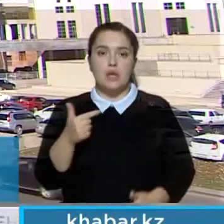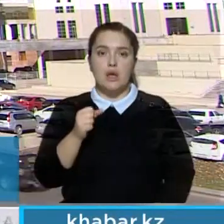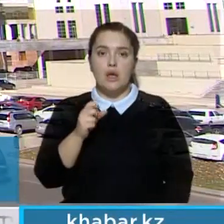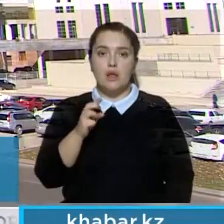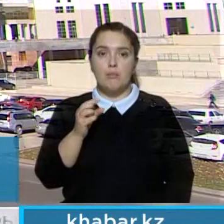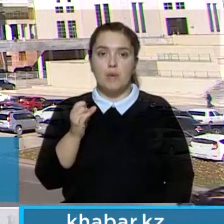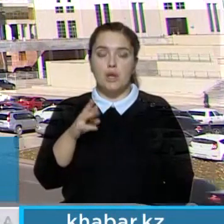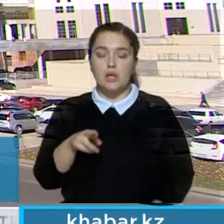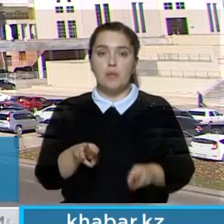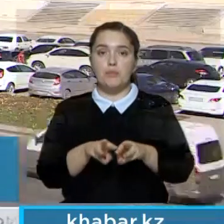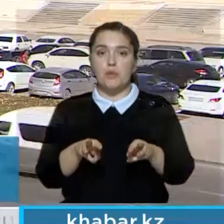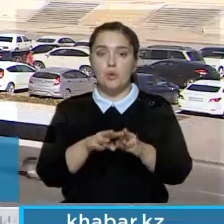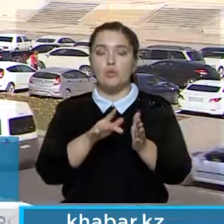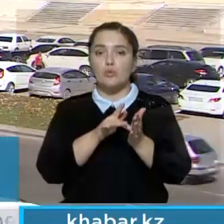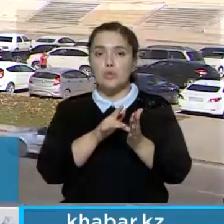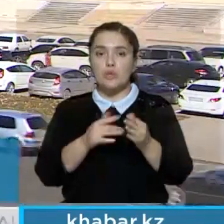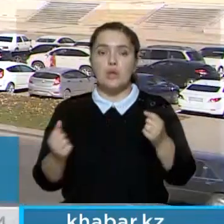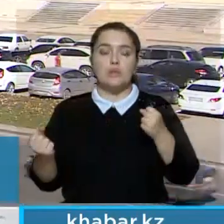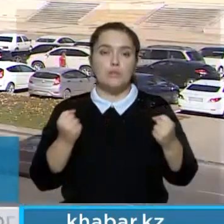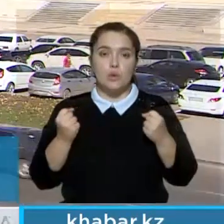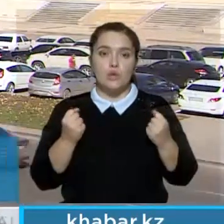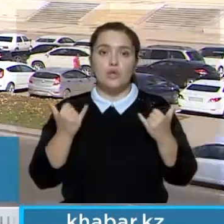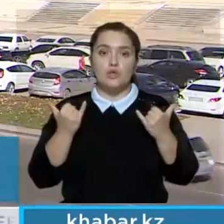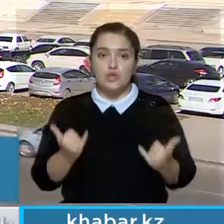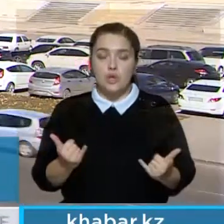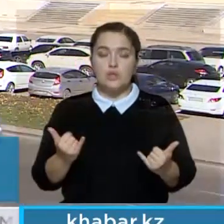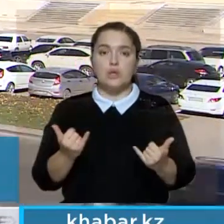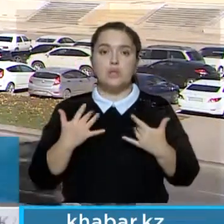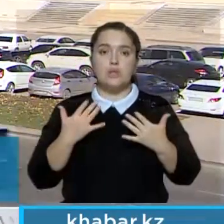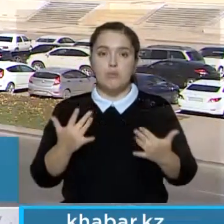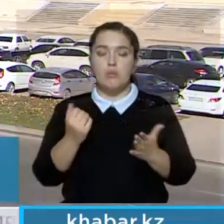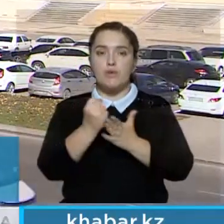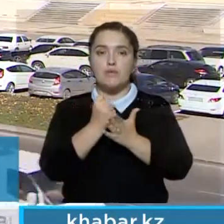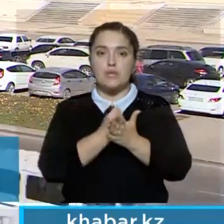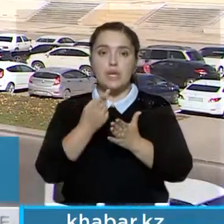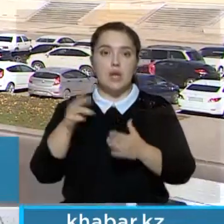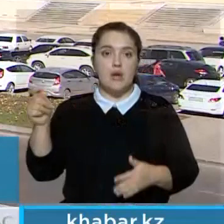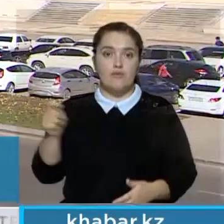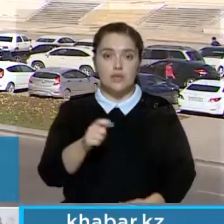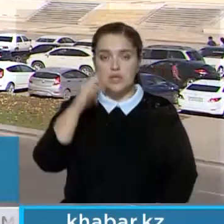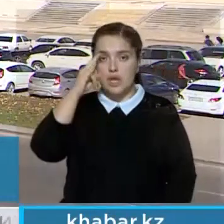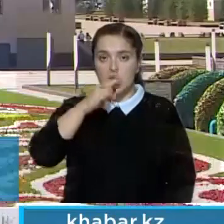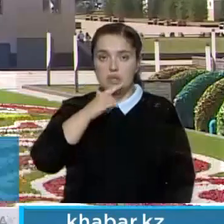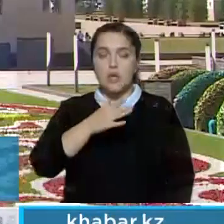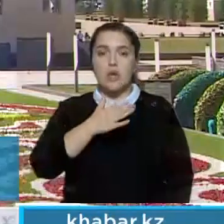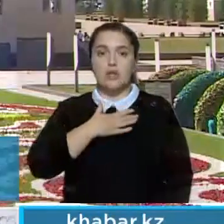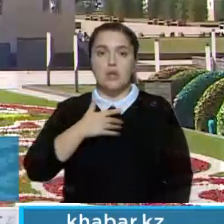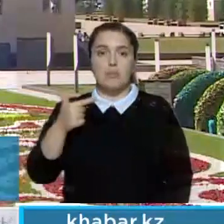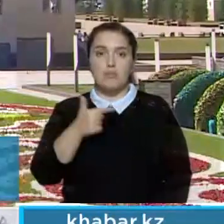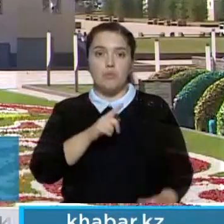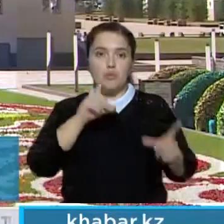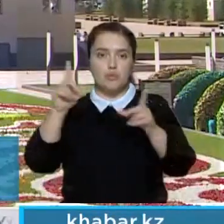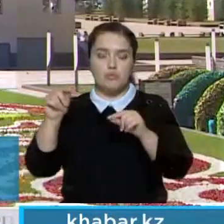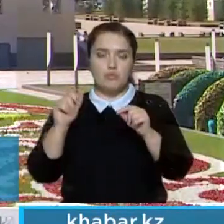словам министра туризма и спорта Ермека Маржикпаева, сейчас албанцам требуется виза для въезда в Казахстан, в то время как нашим соотечественникам она